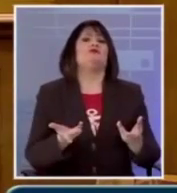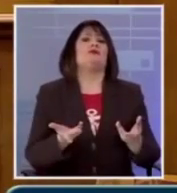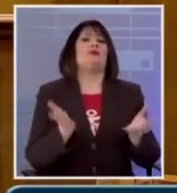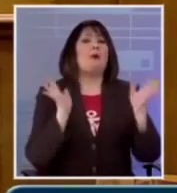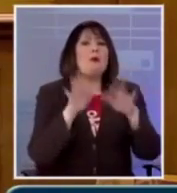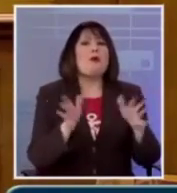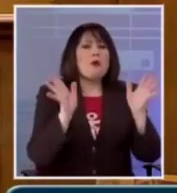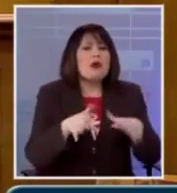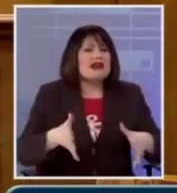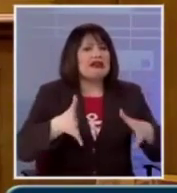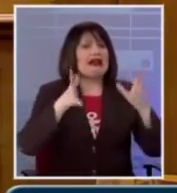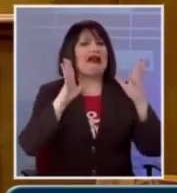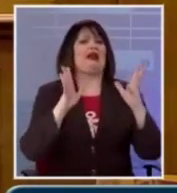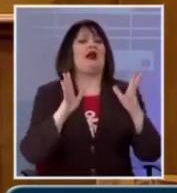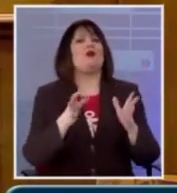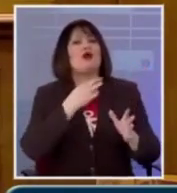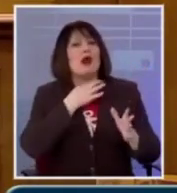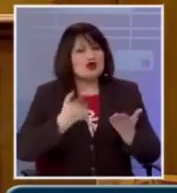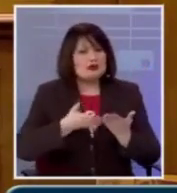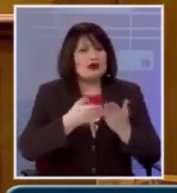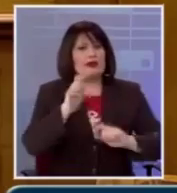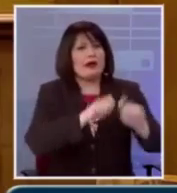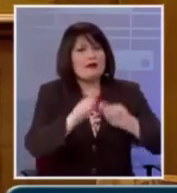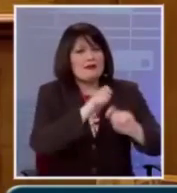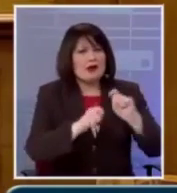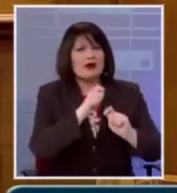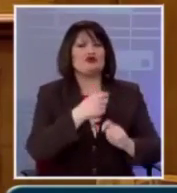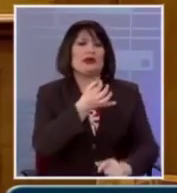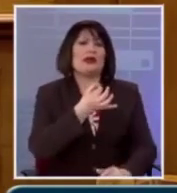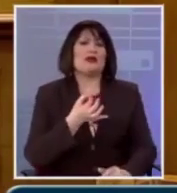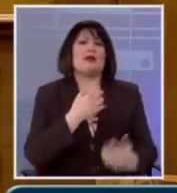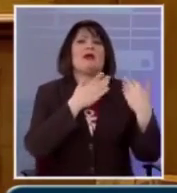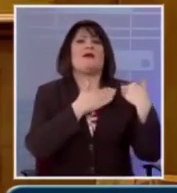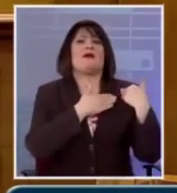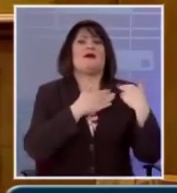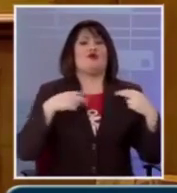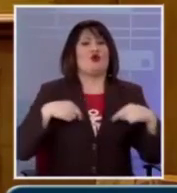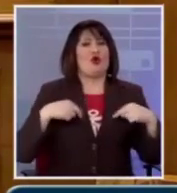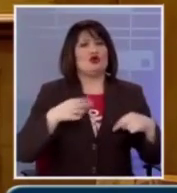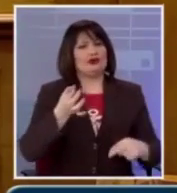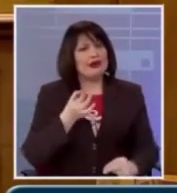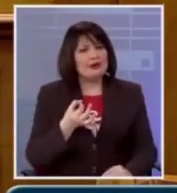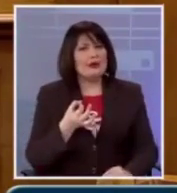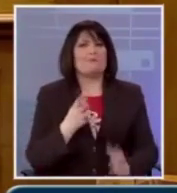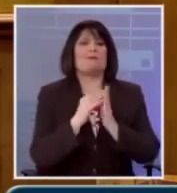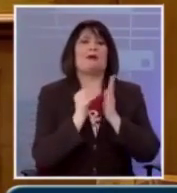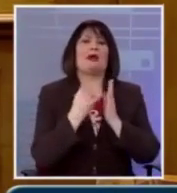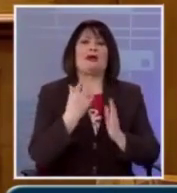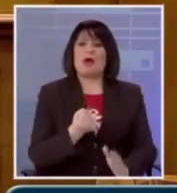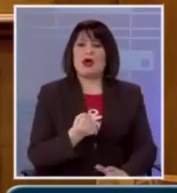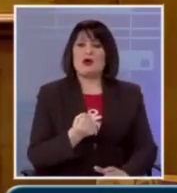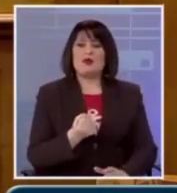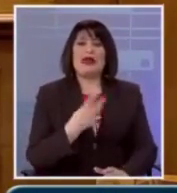καταραίουν, γιατί έχουμε, όπως είπε και η αρμόδια υπουργός, έχουμε παραδείγματος χάρη να